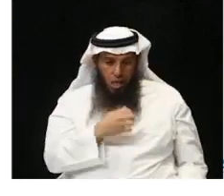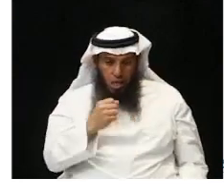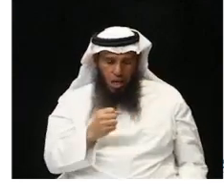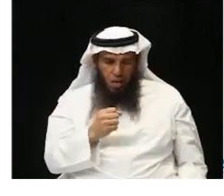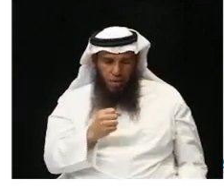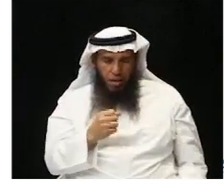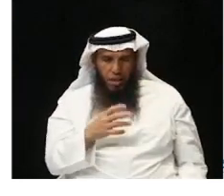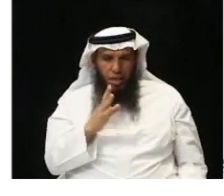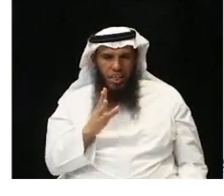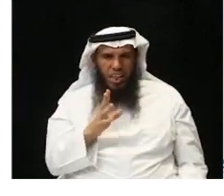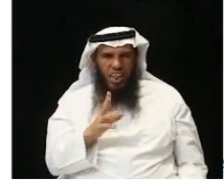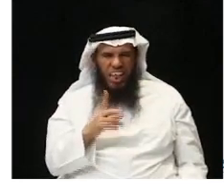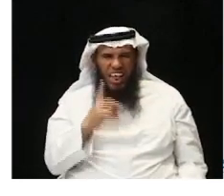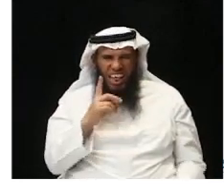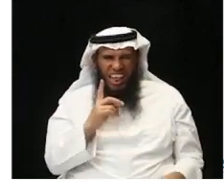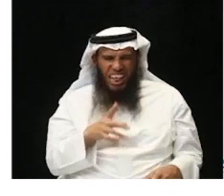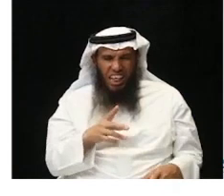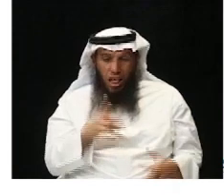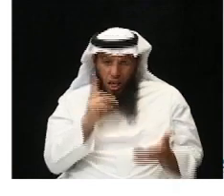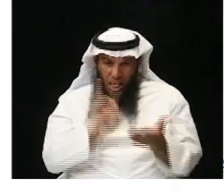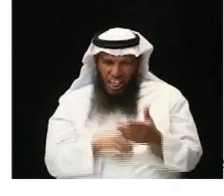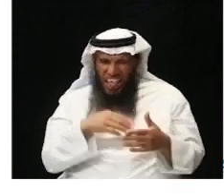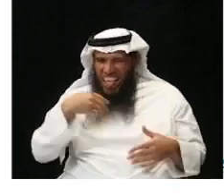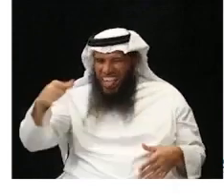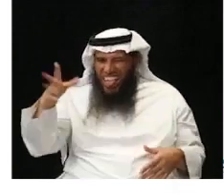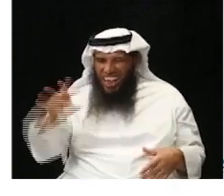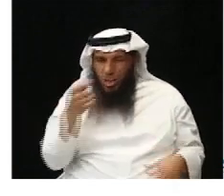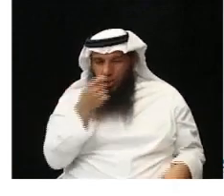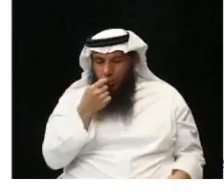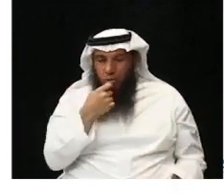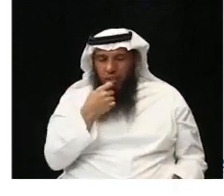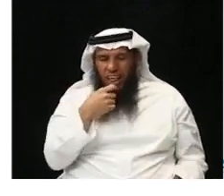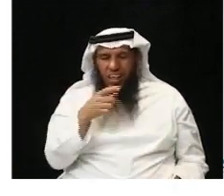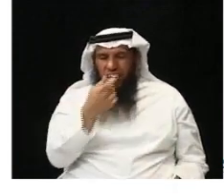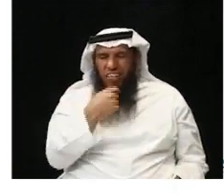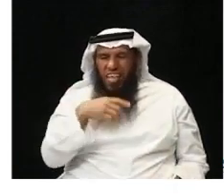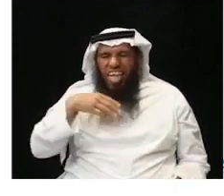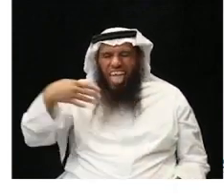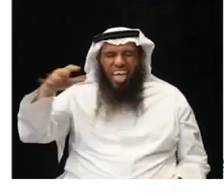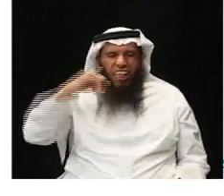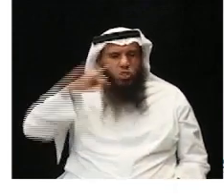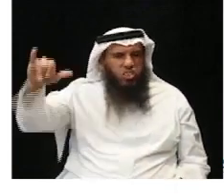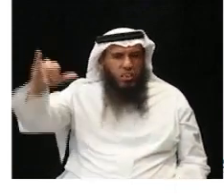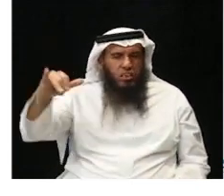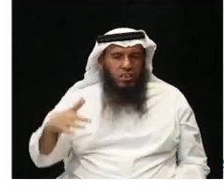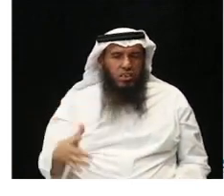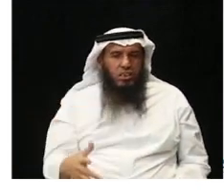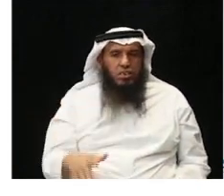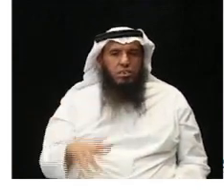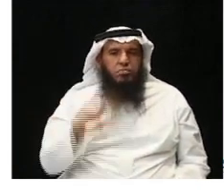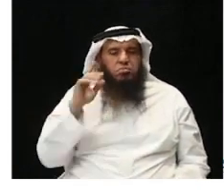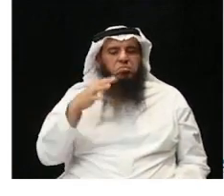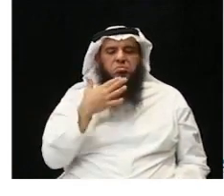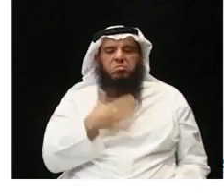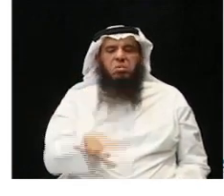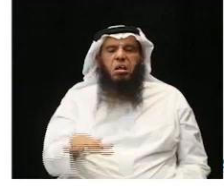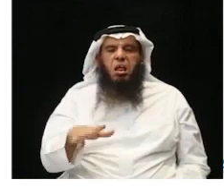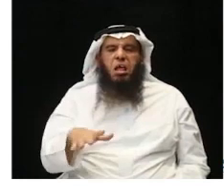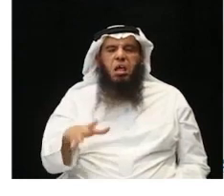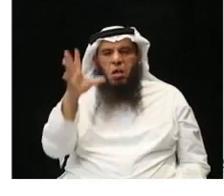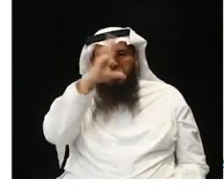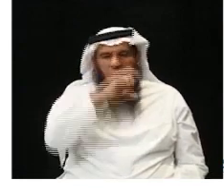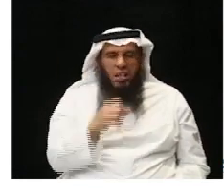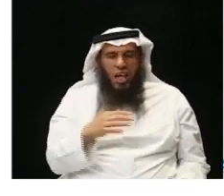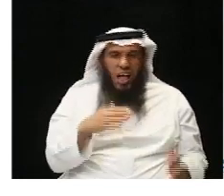بالباطل وترك الحق، سواء القرآن الكريم أو السنة النبوية، فهو الخاسر يوم القيامة، وهو موجود